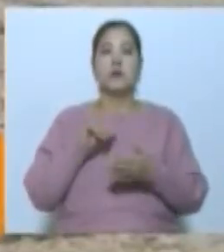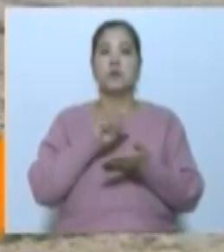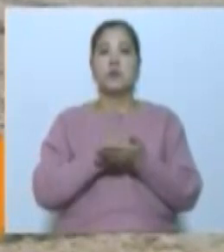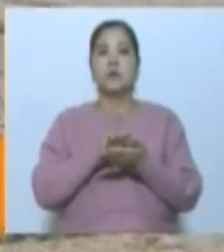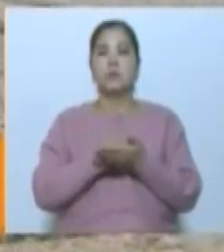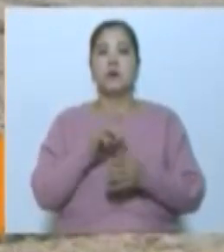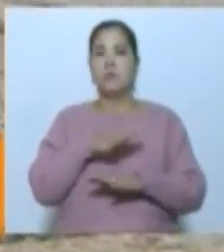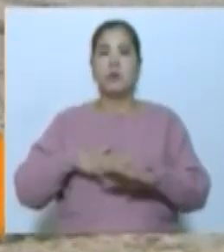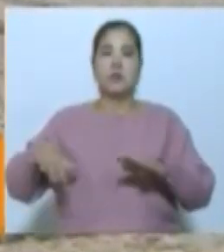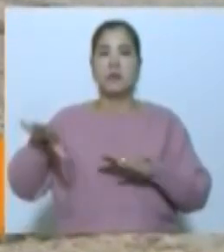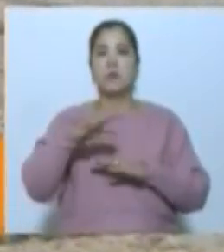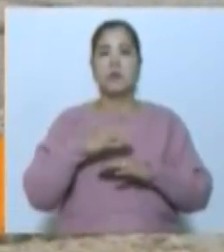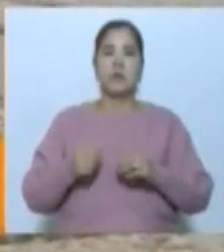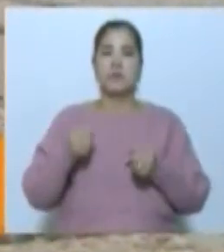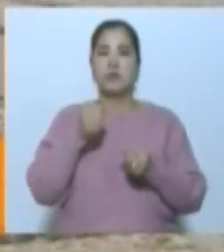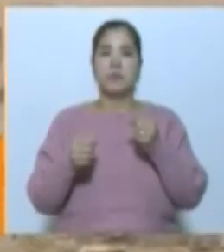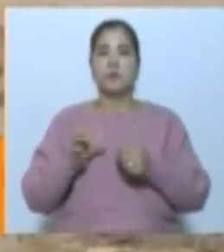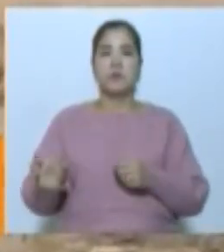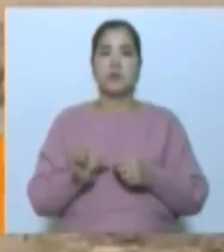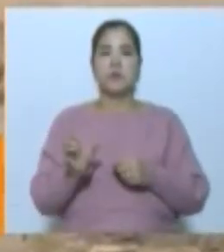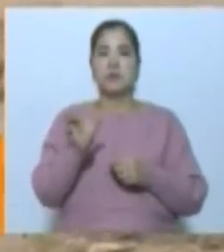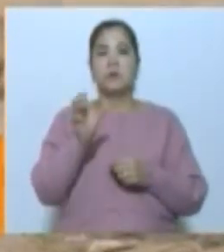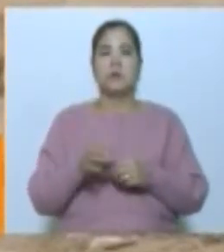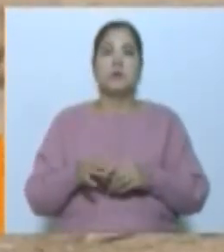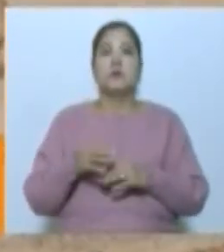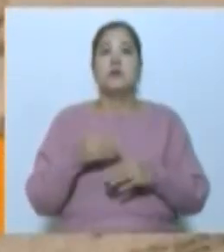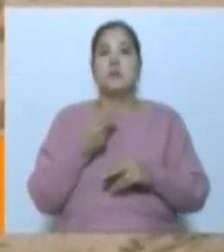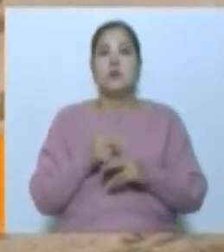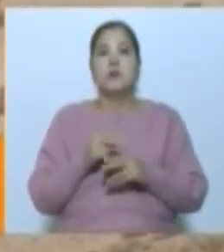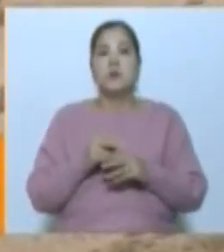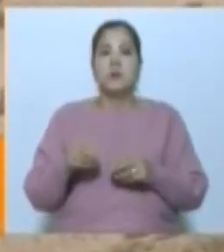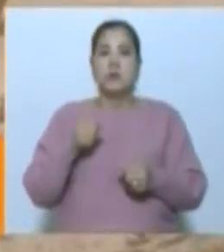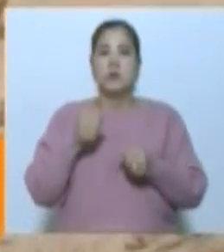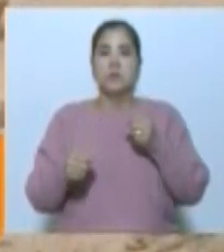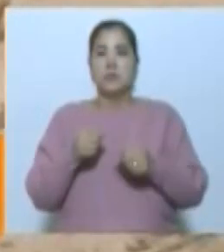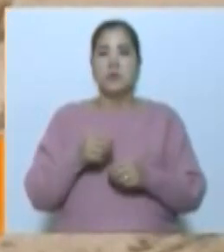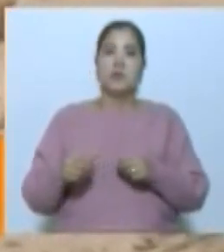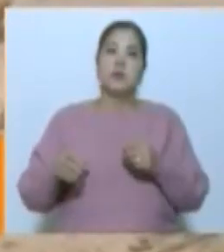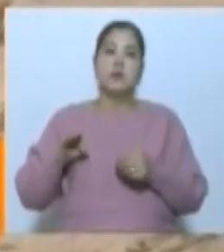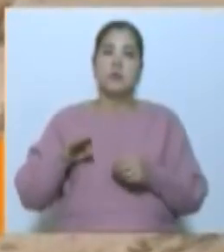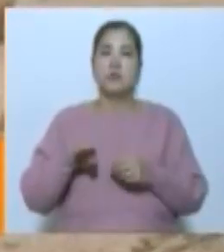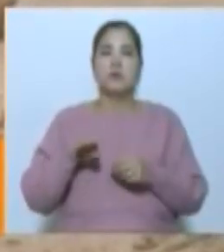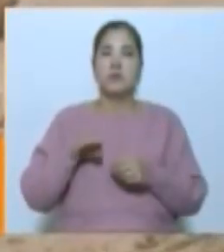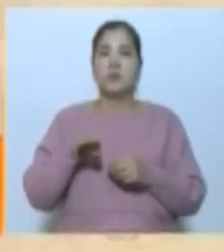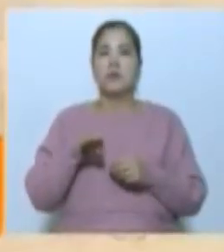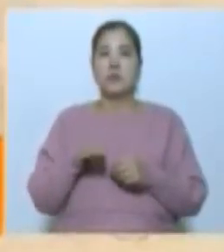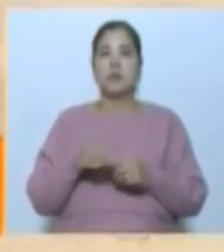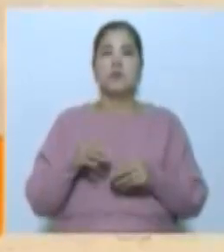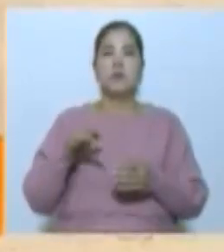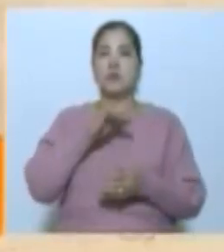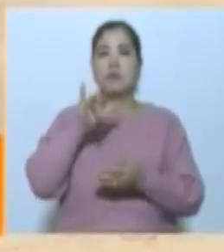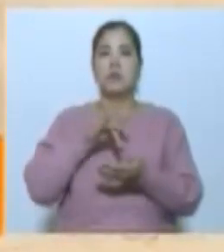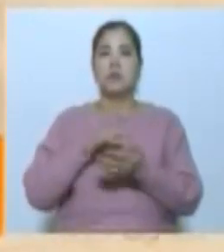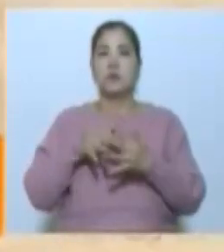жолдарына жасалуы тиіс. Енді жалпы ортақ пайдаланылатын автомобиль жолдары сондай-ақ қала, ауыл көшелерінде осындай